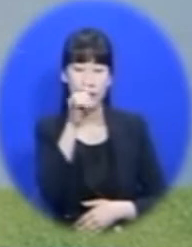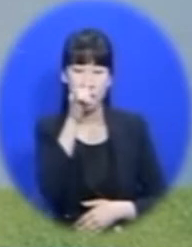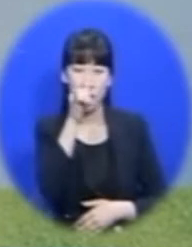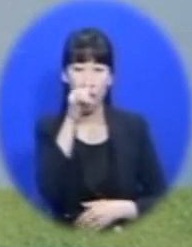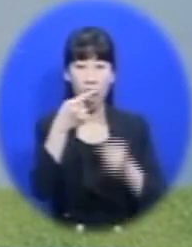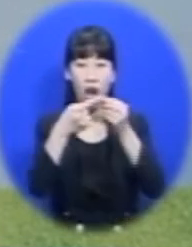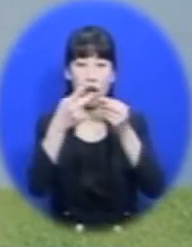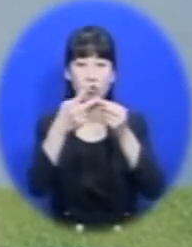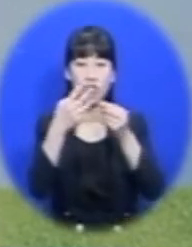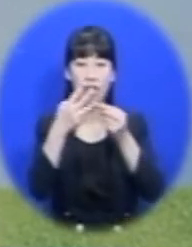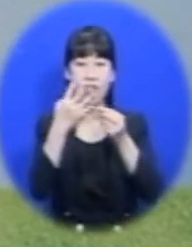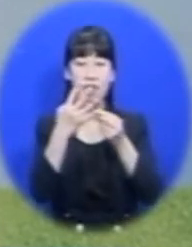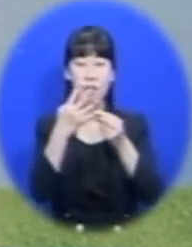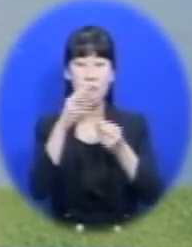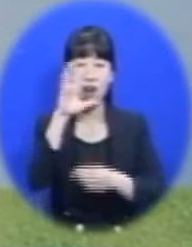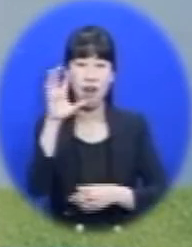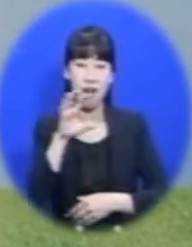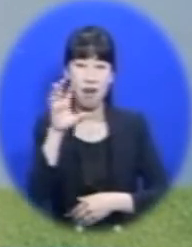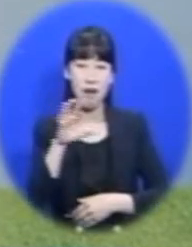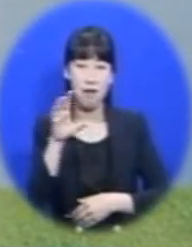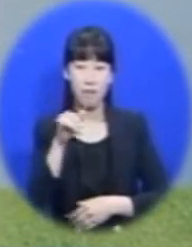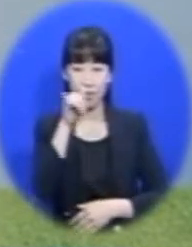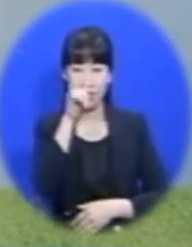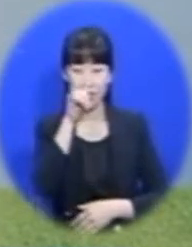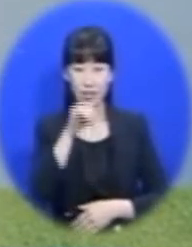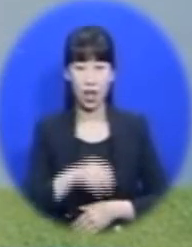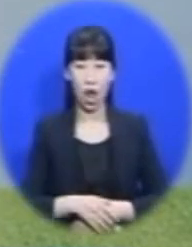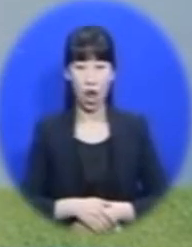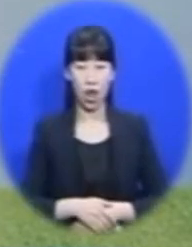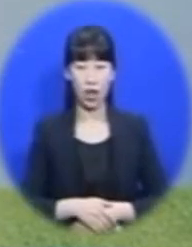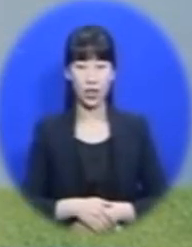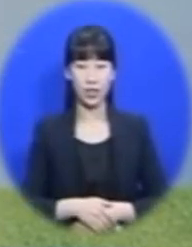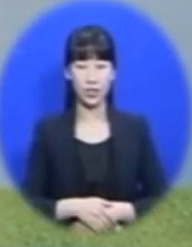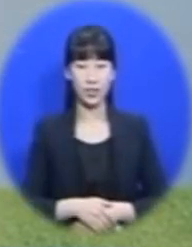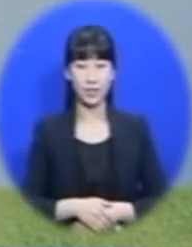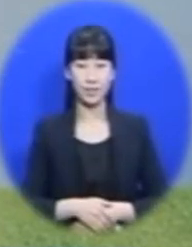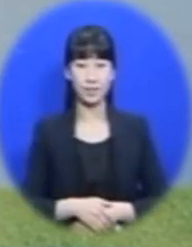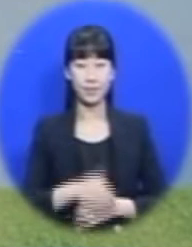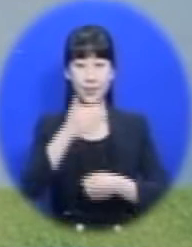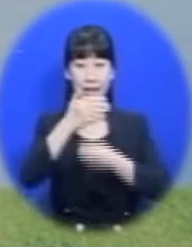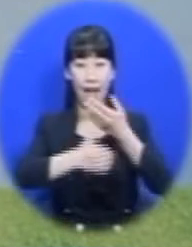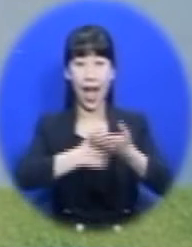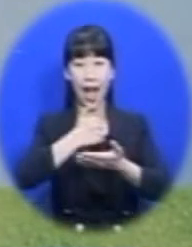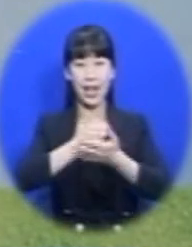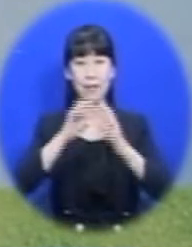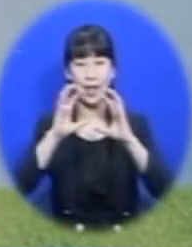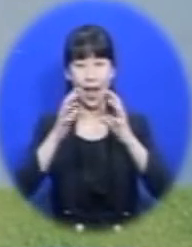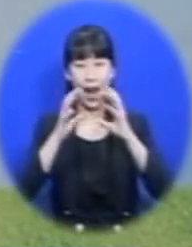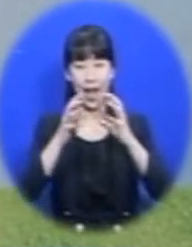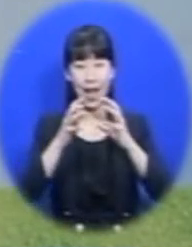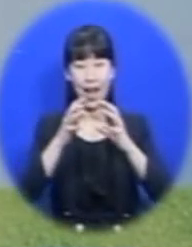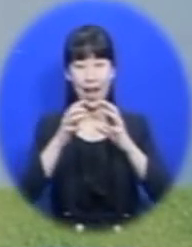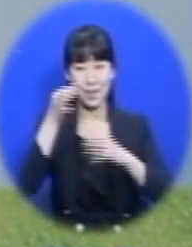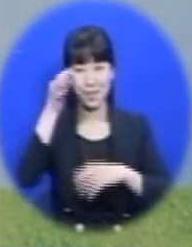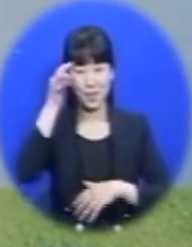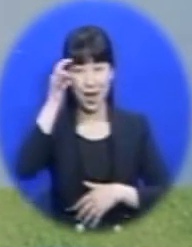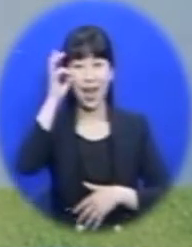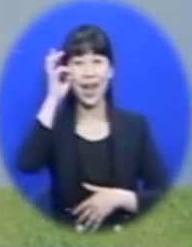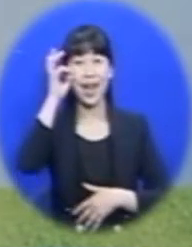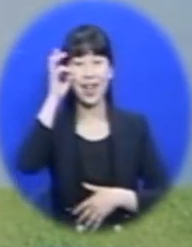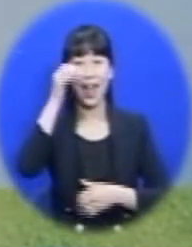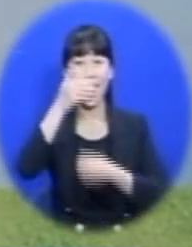나옵니다. 지금 이 시편 기자가 완전히 사로잡혀 있는 거예요. 하나님의 나라가 있구나. 하나님이